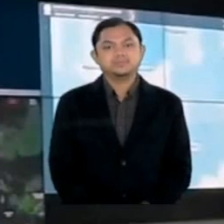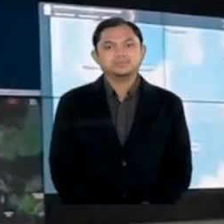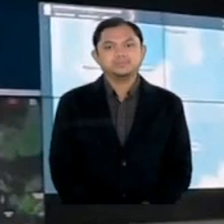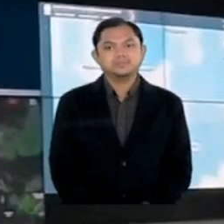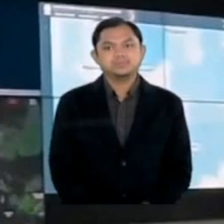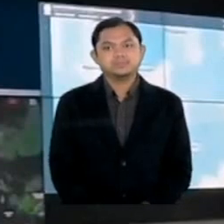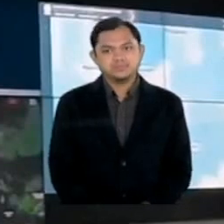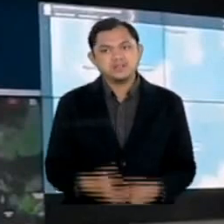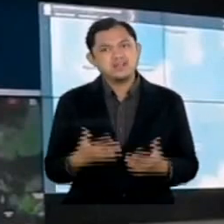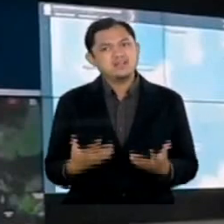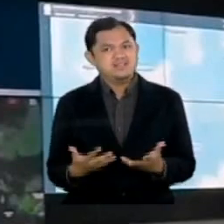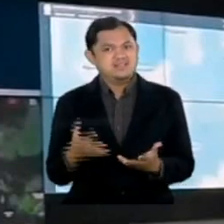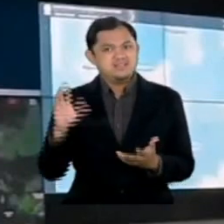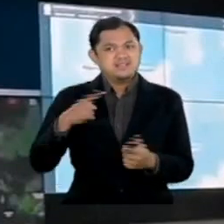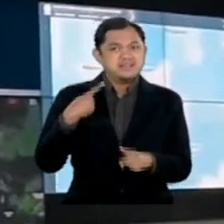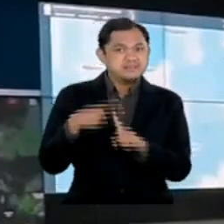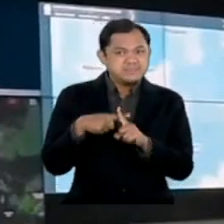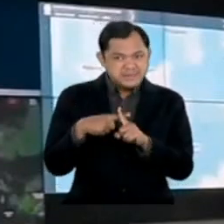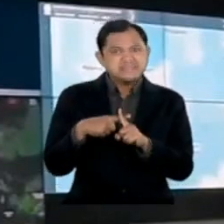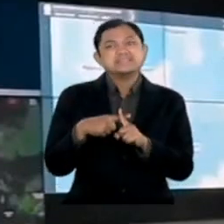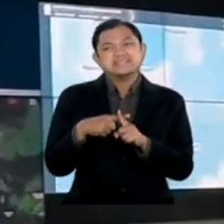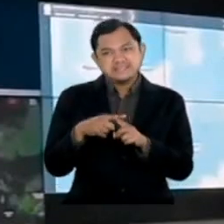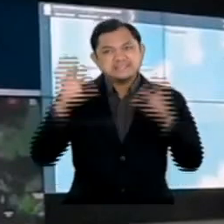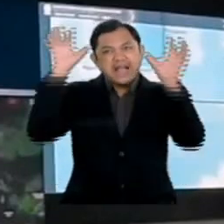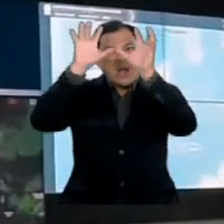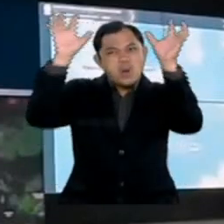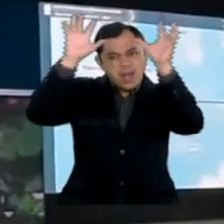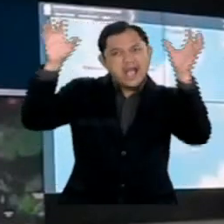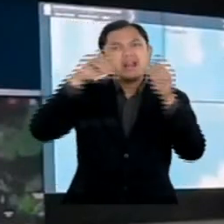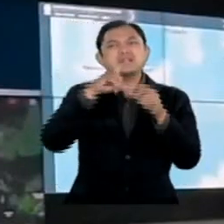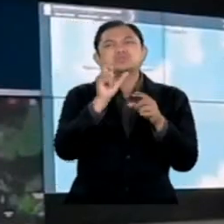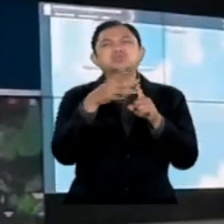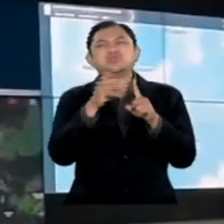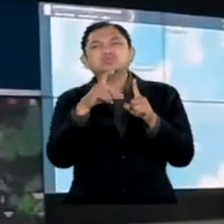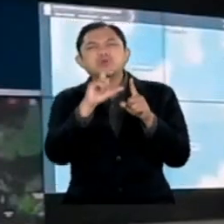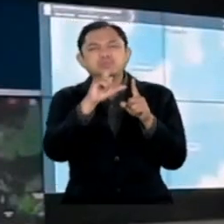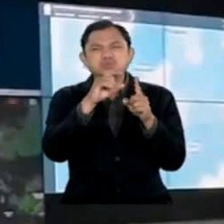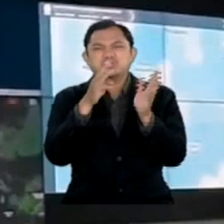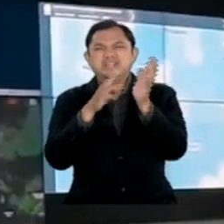Juga meningkatkan potensi pertumbuhan awan cumulonimbus di Jakarta.